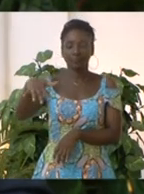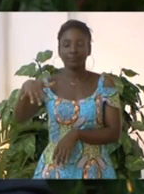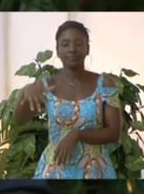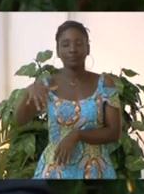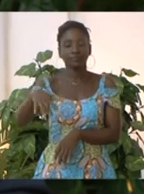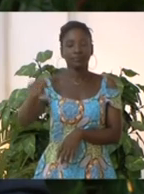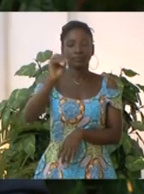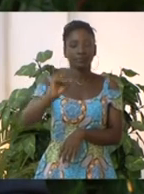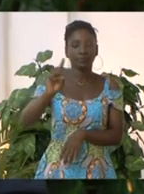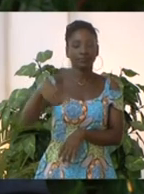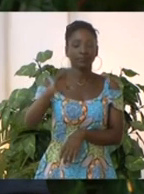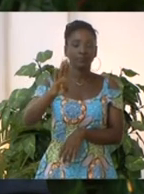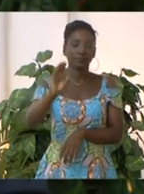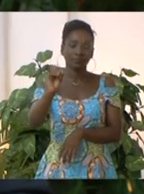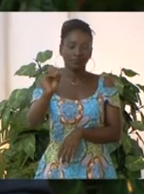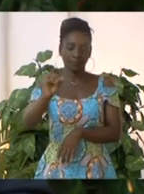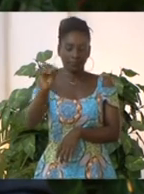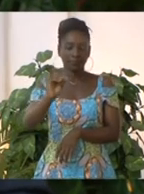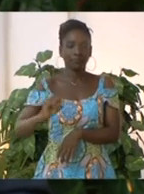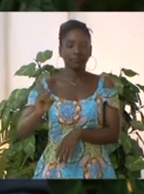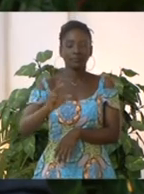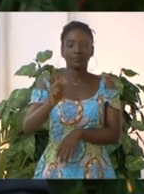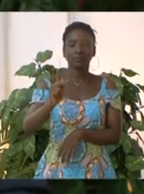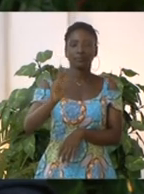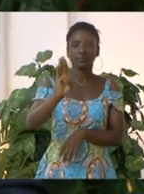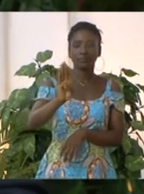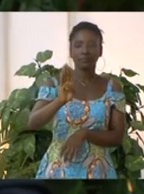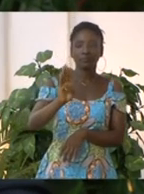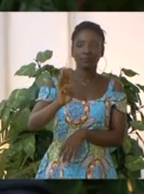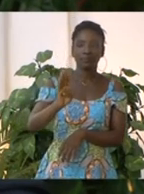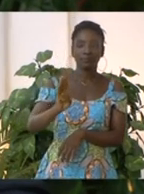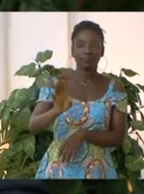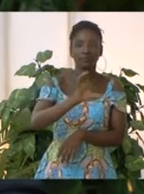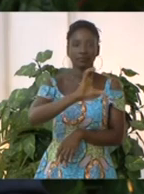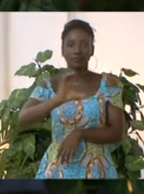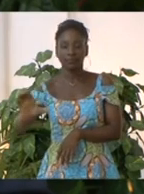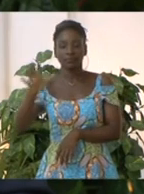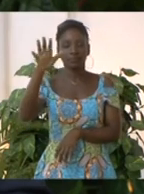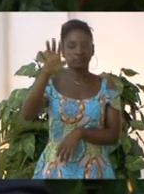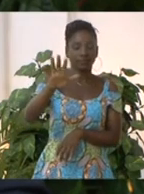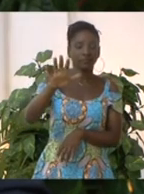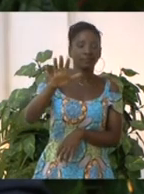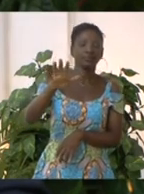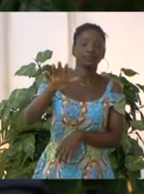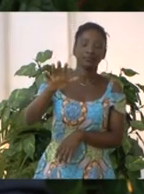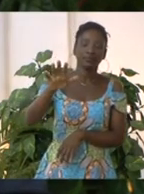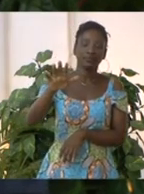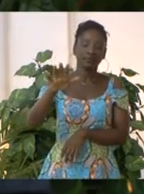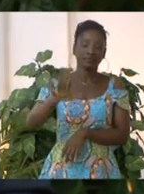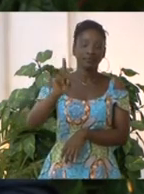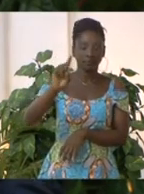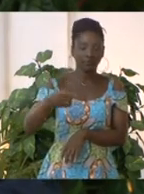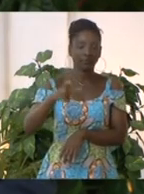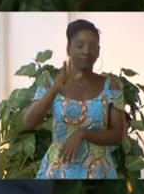soit 0,40%. Kwadio Conan Bertin, 505, soit